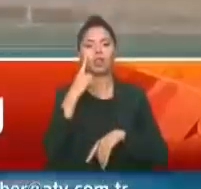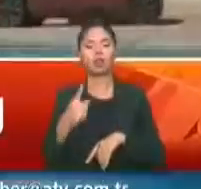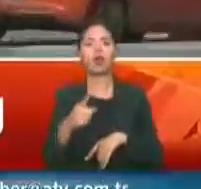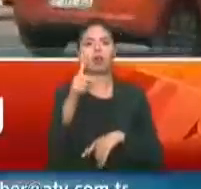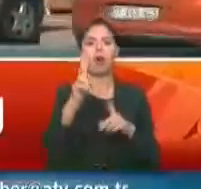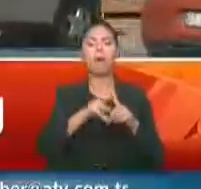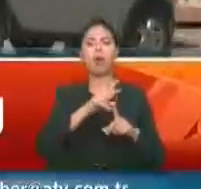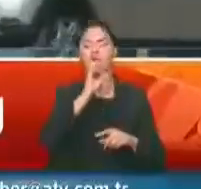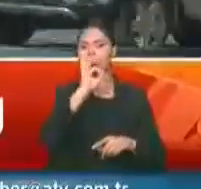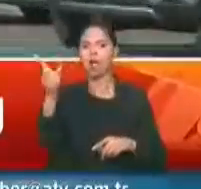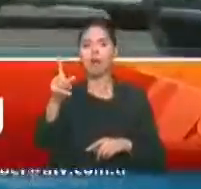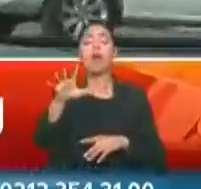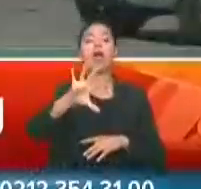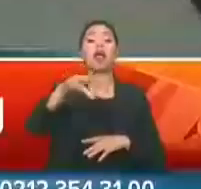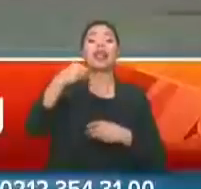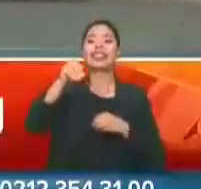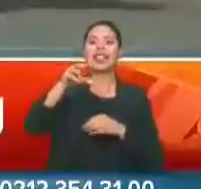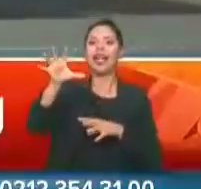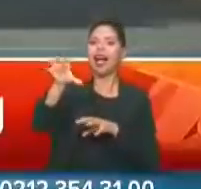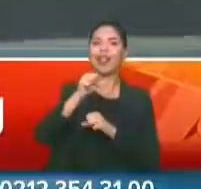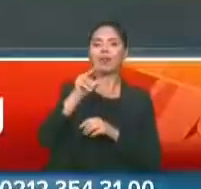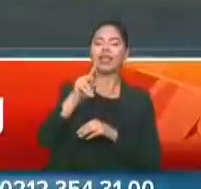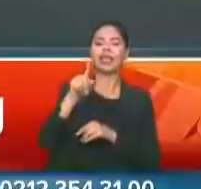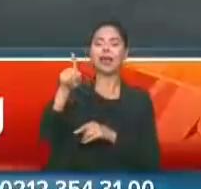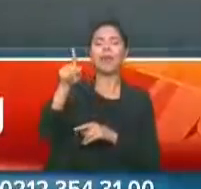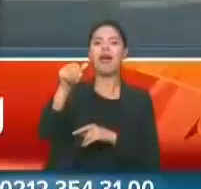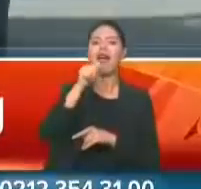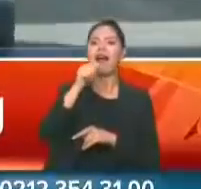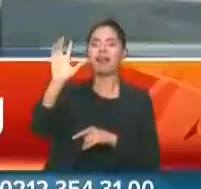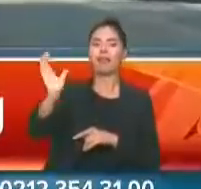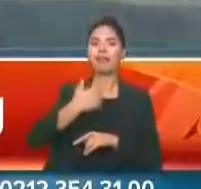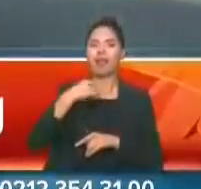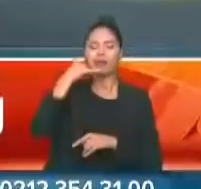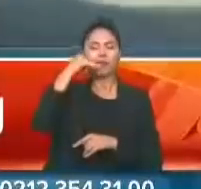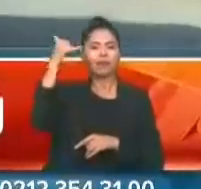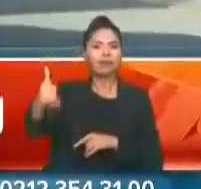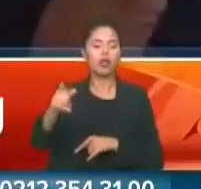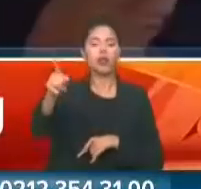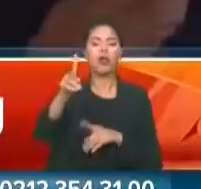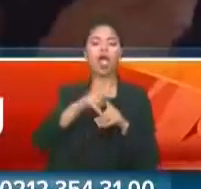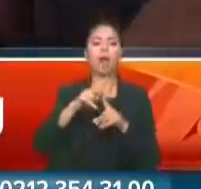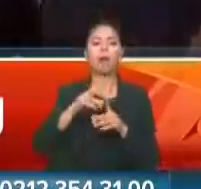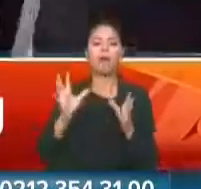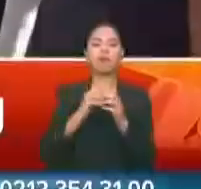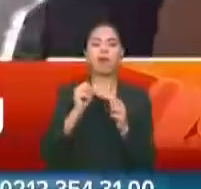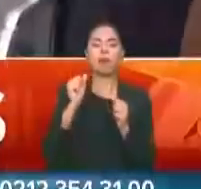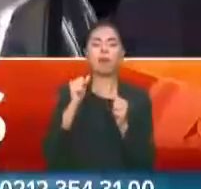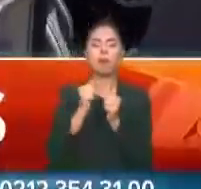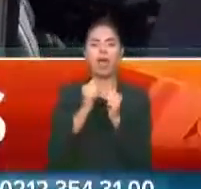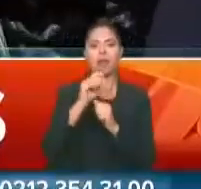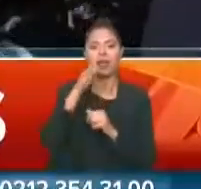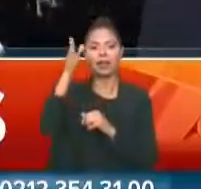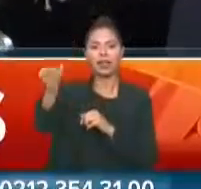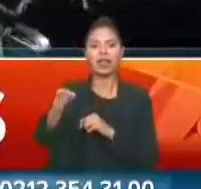hemen polise haber verip satın alacakmış gibi ilan sahibi ile anlaştı buluşma noktasını ekiplerle gitti ama işler